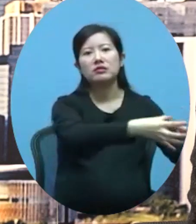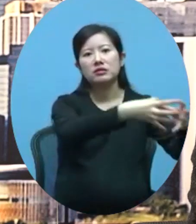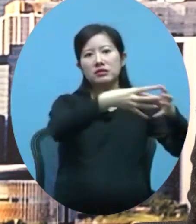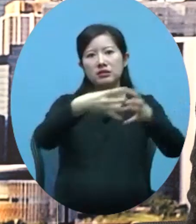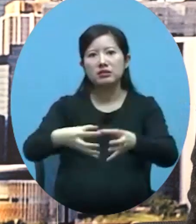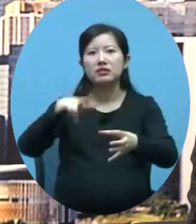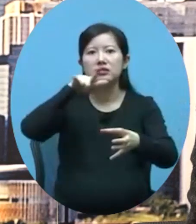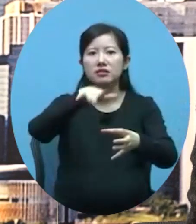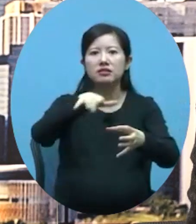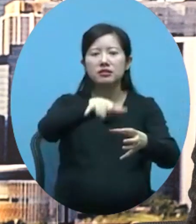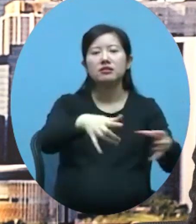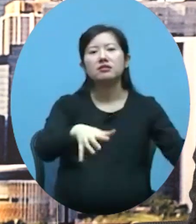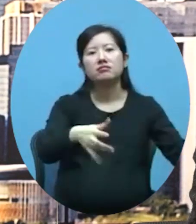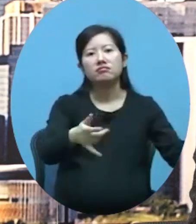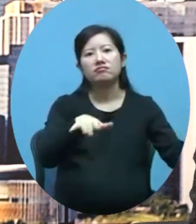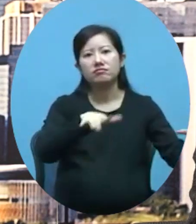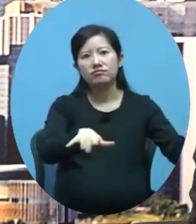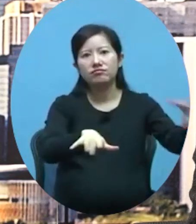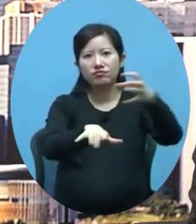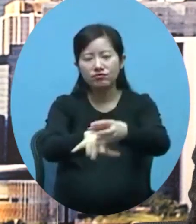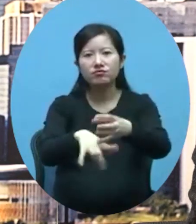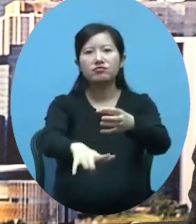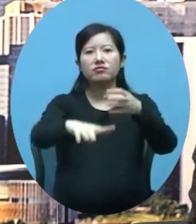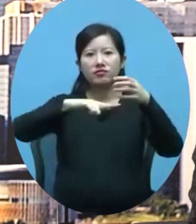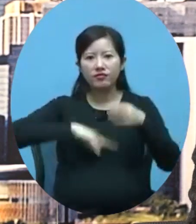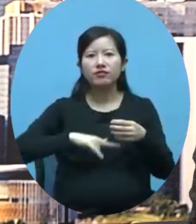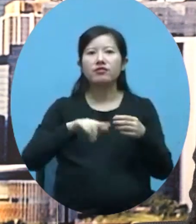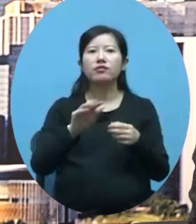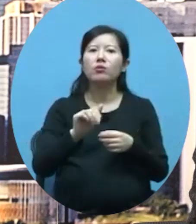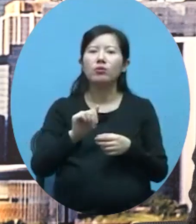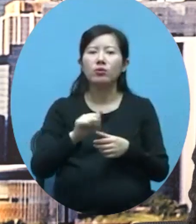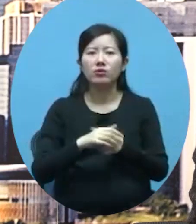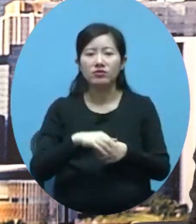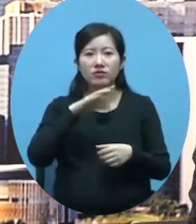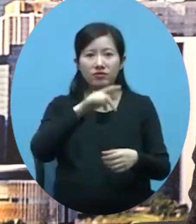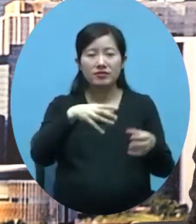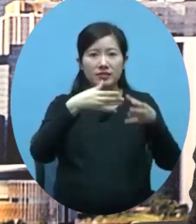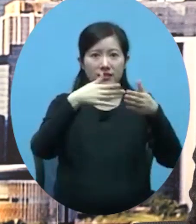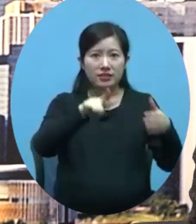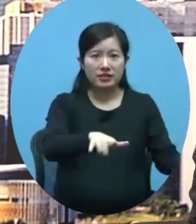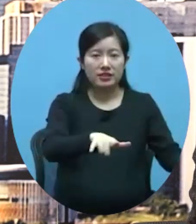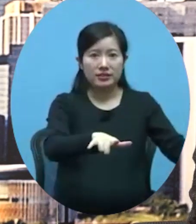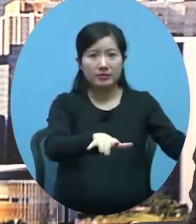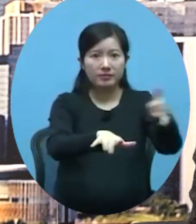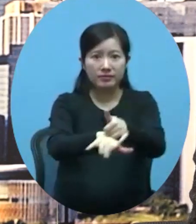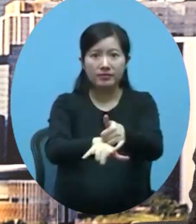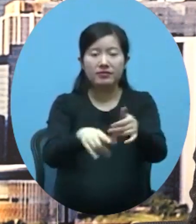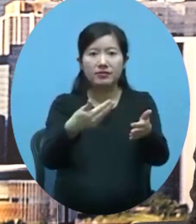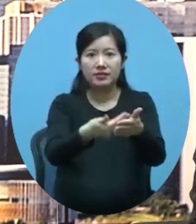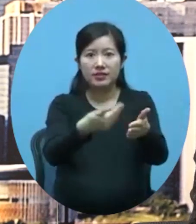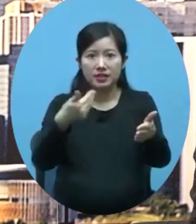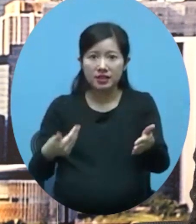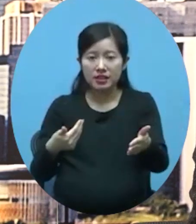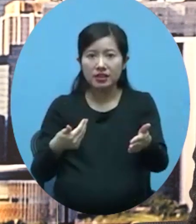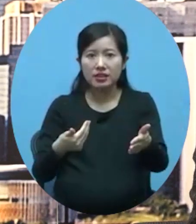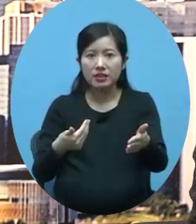飞机回来啦那另外就是当他们上机之前臨上机之前为生存的同事在